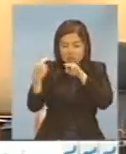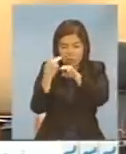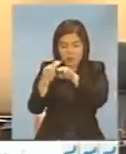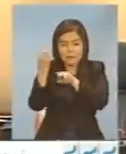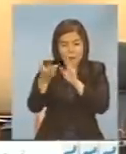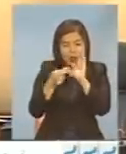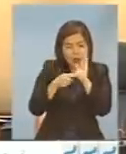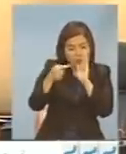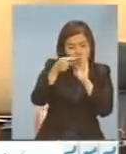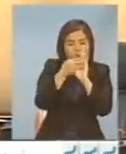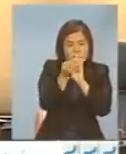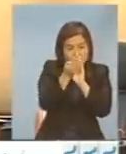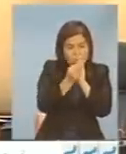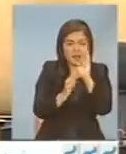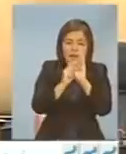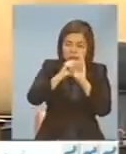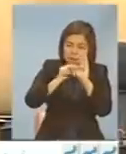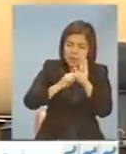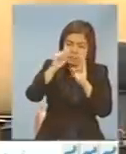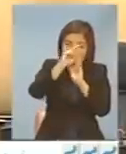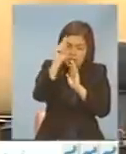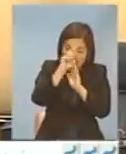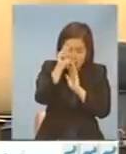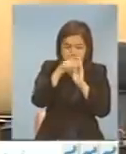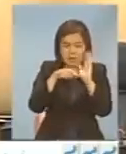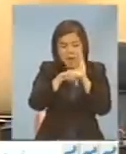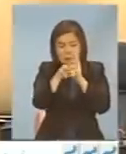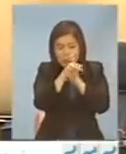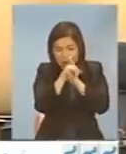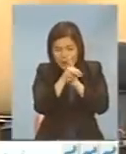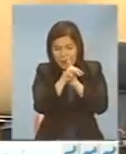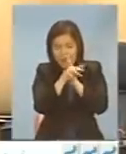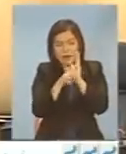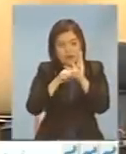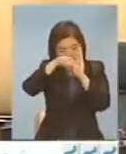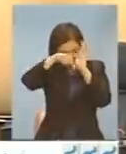งหนองคายถึงอุบลเด่นชัยเชียงรายนะครับไปมุกดาหารล